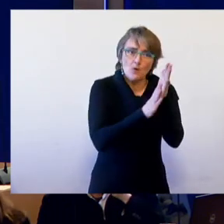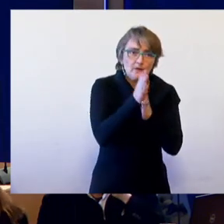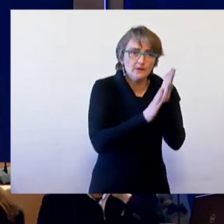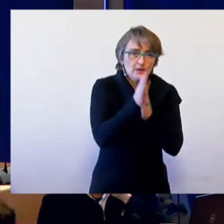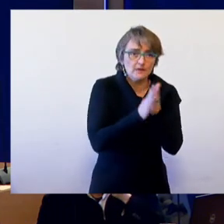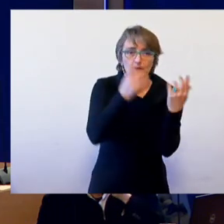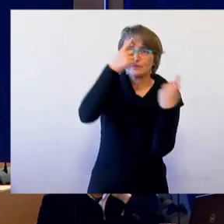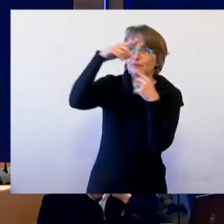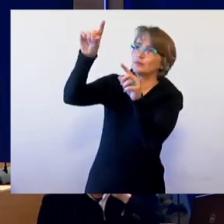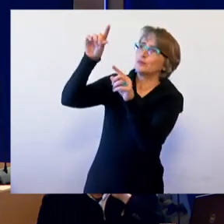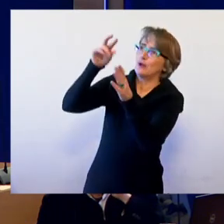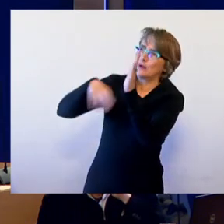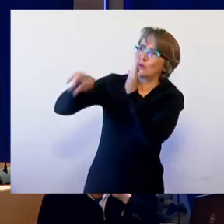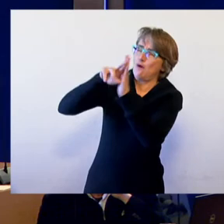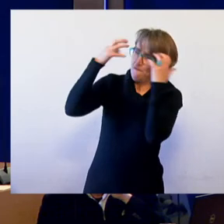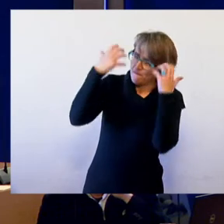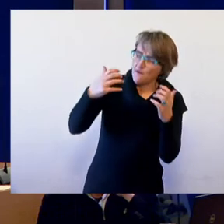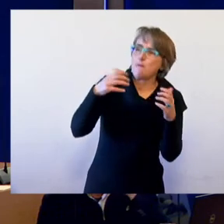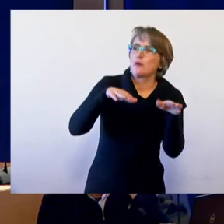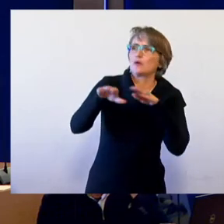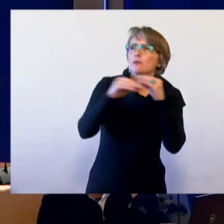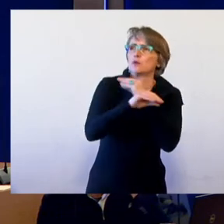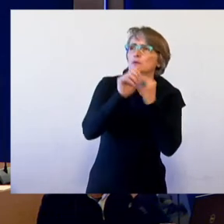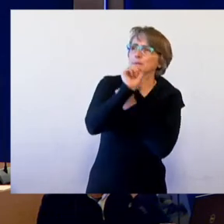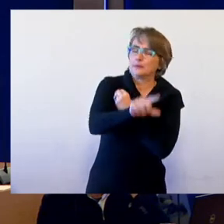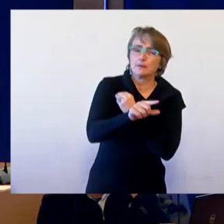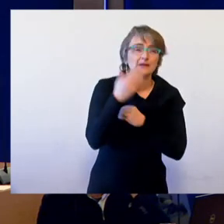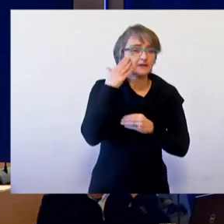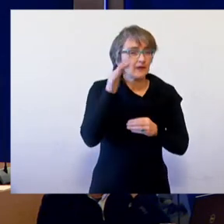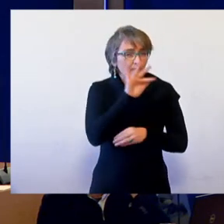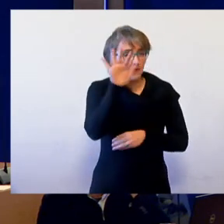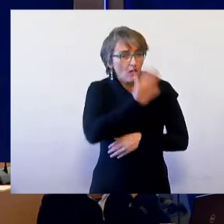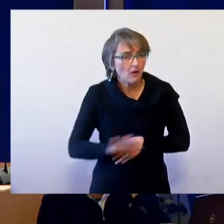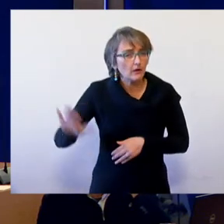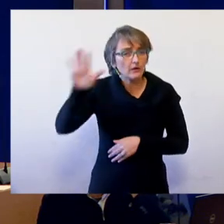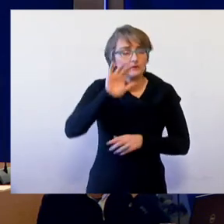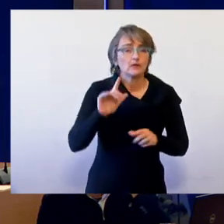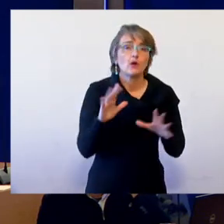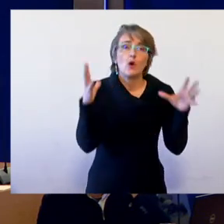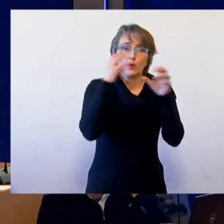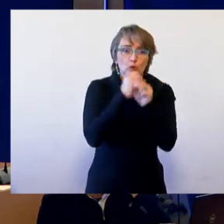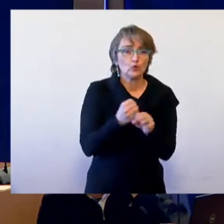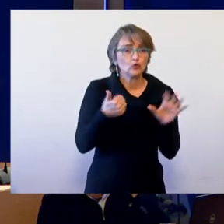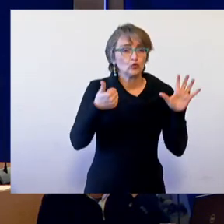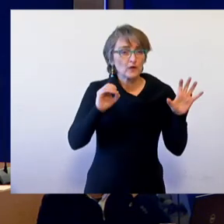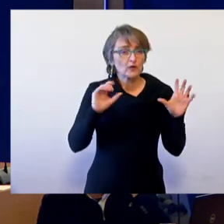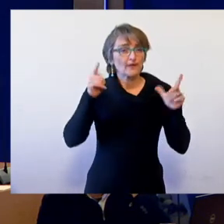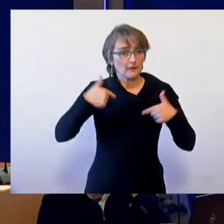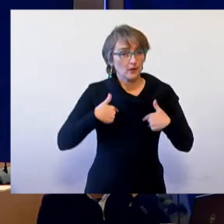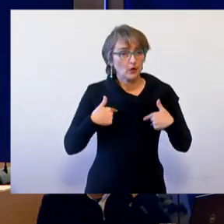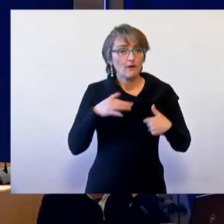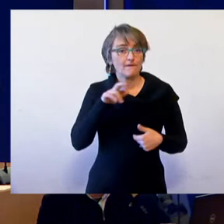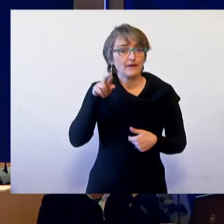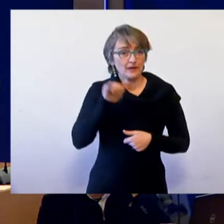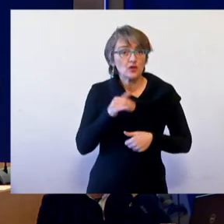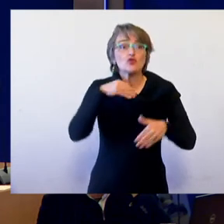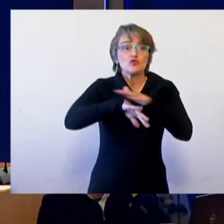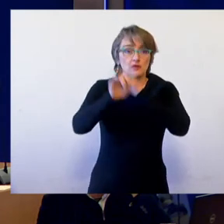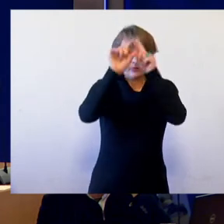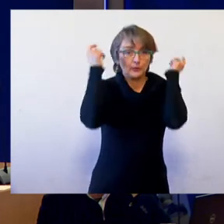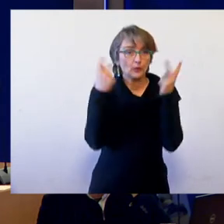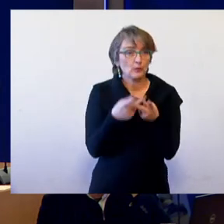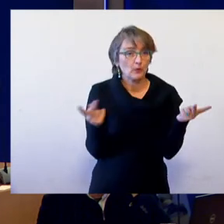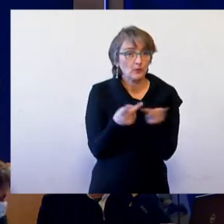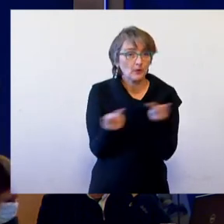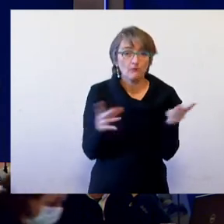cette pédagogie ». En France, au sein des écoles publiques, il y a 60 écoles dites Freinet, et certaines sont d'ailleurs en REP ou